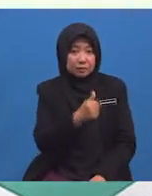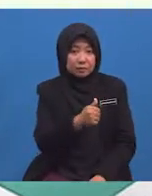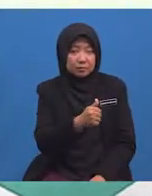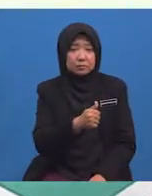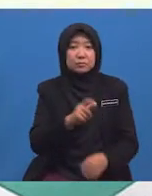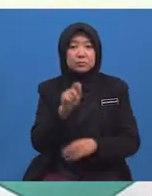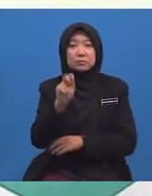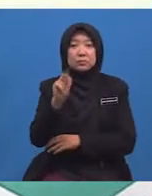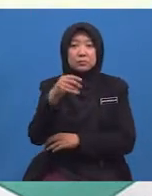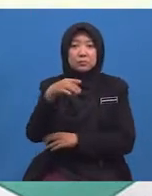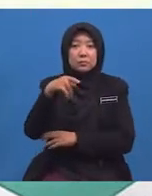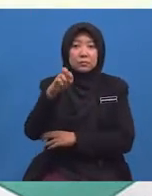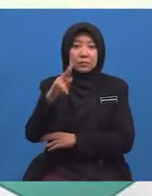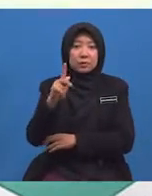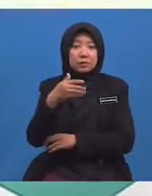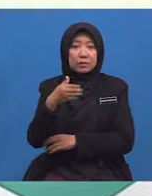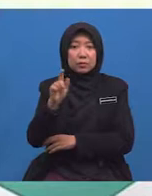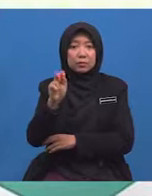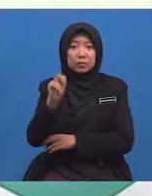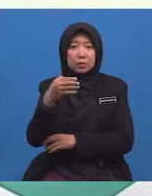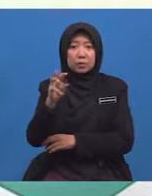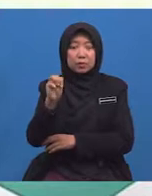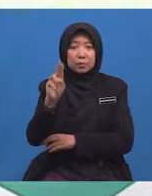Tun Perak dan Tun Mutakhir.